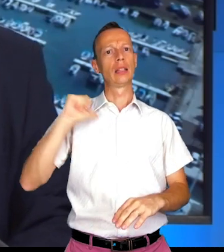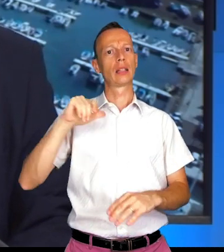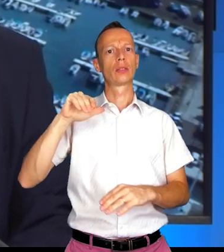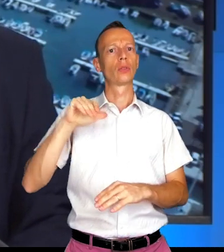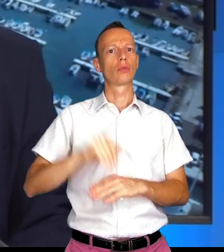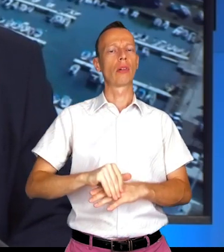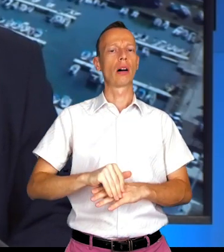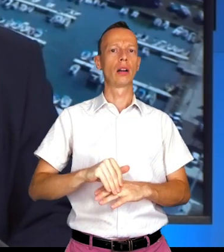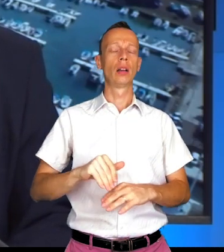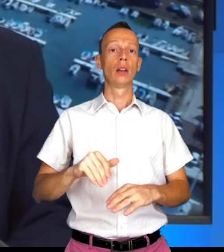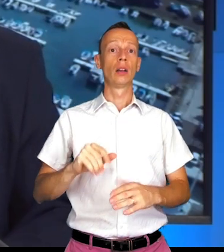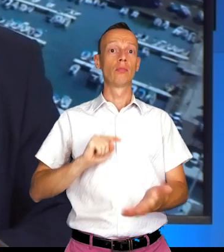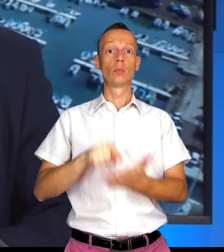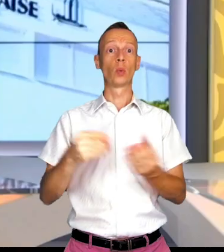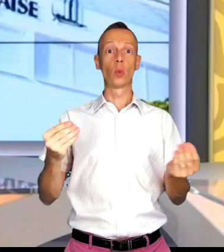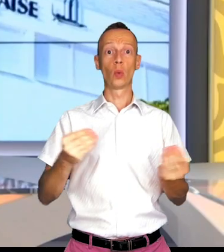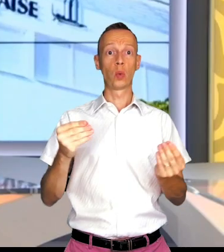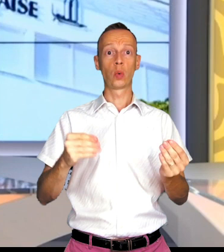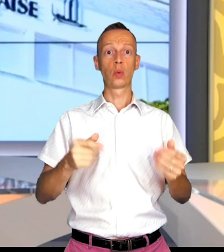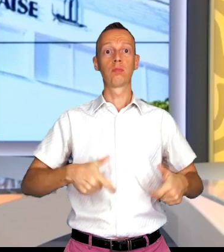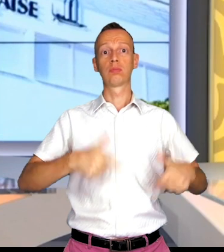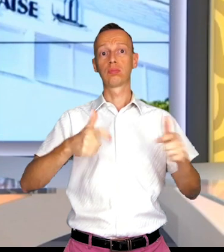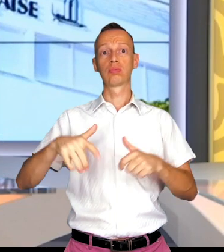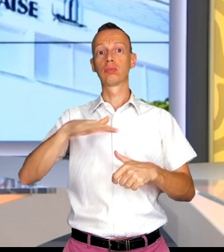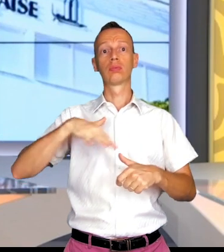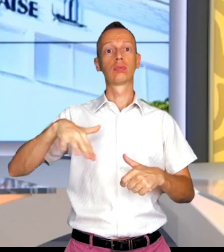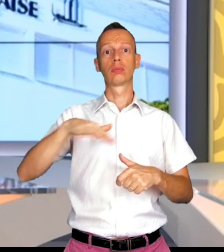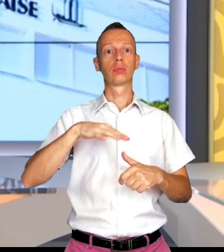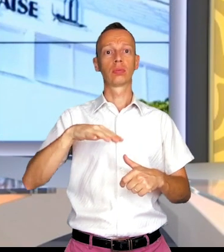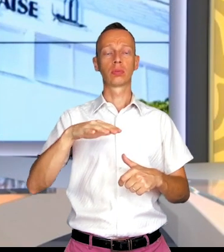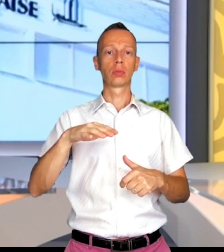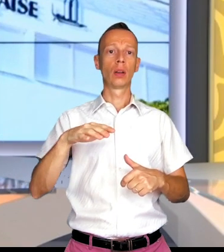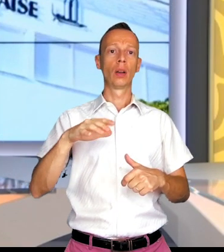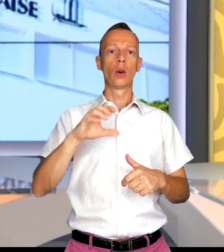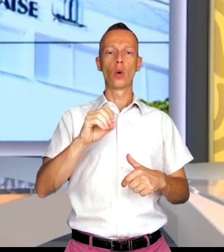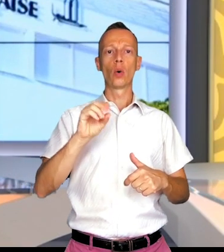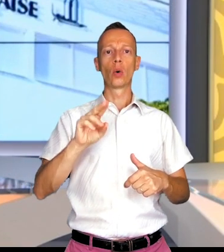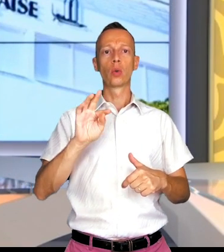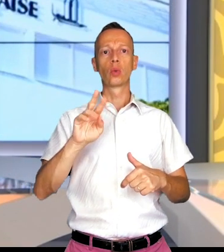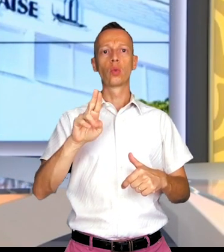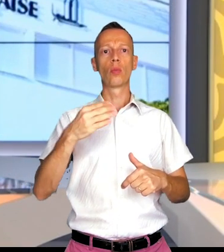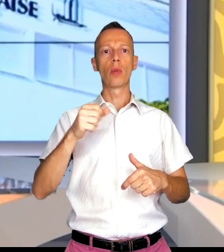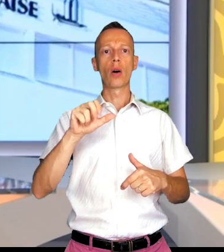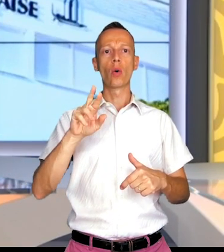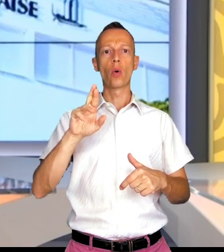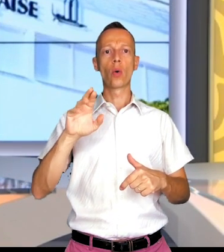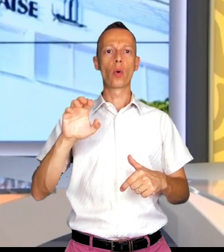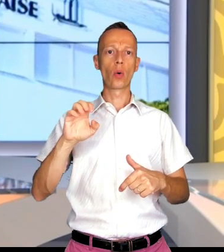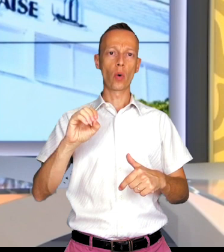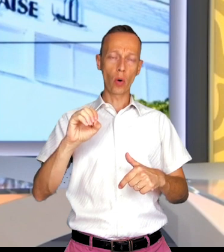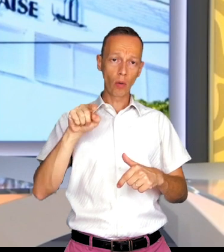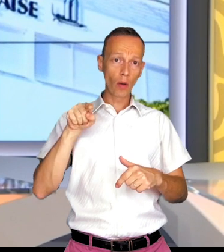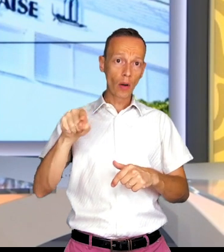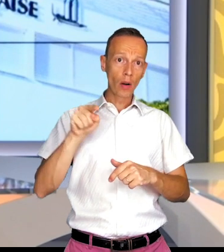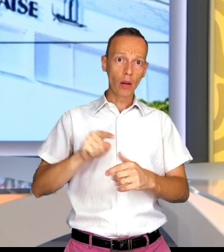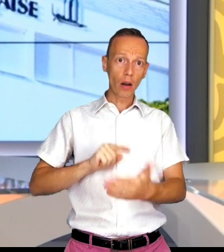jeudi 17 septembre, ça s'est passé au sein même du campus de Doctumauro, au niveau de l'escalier reliant l